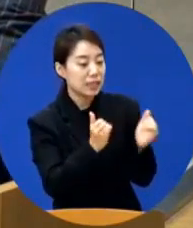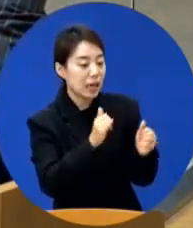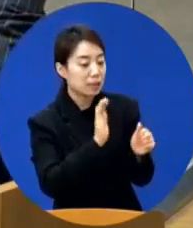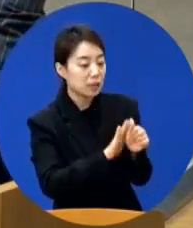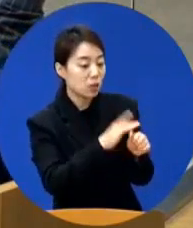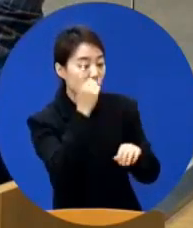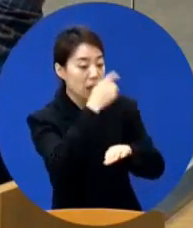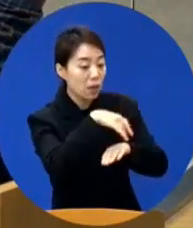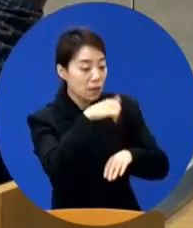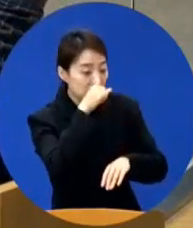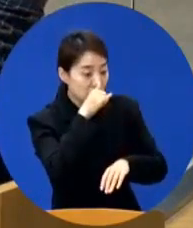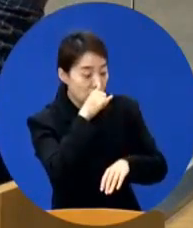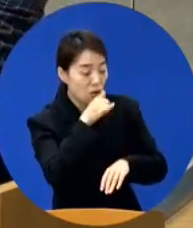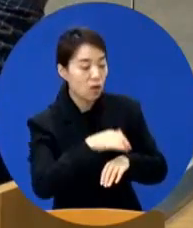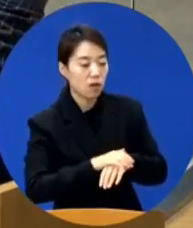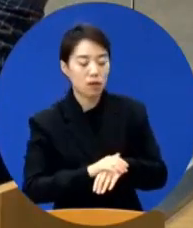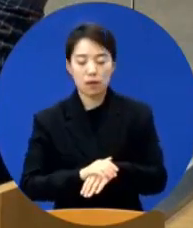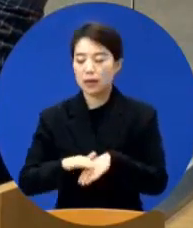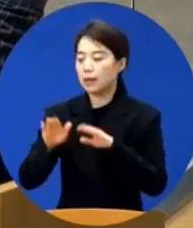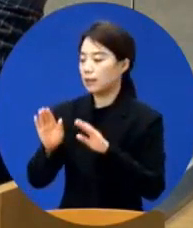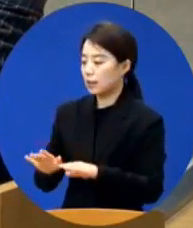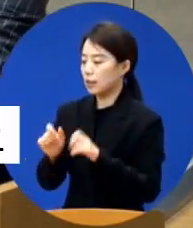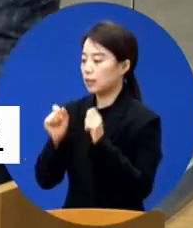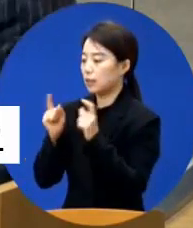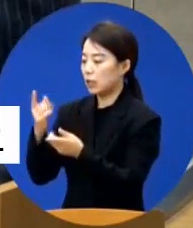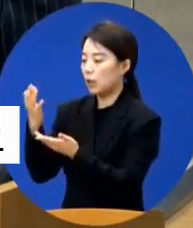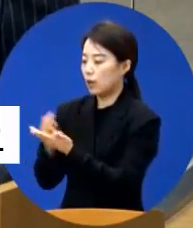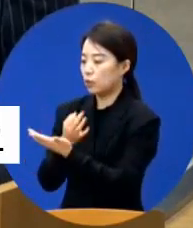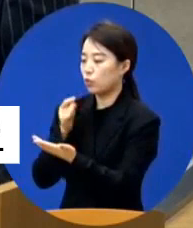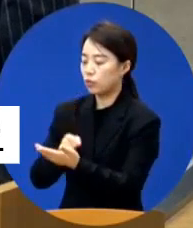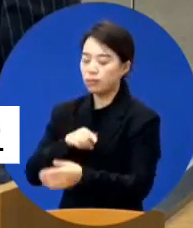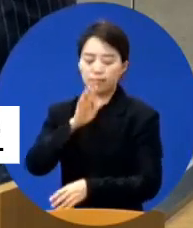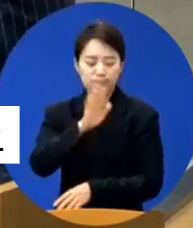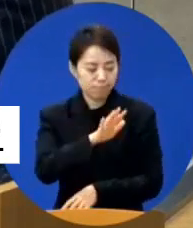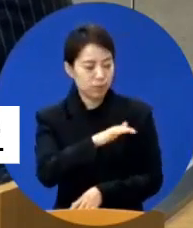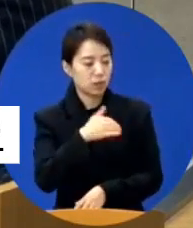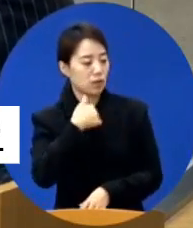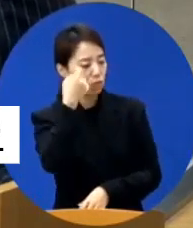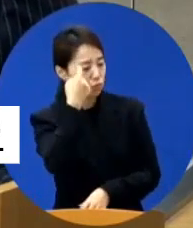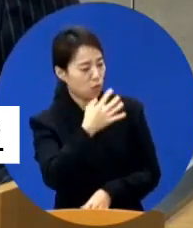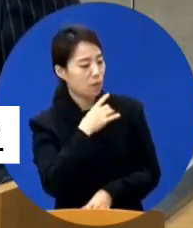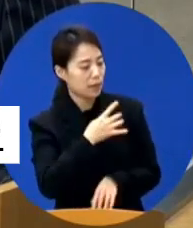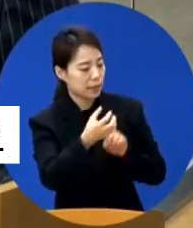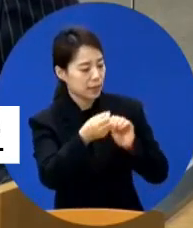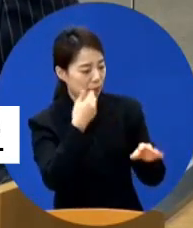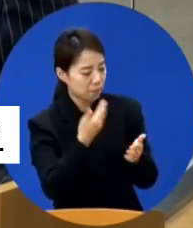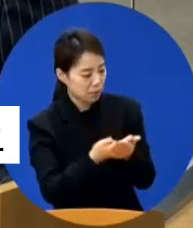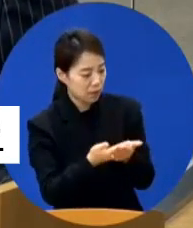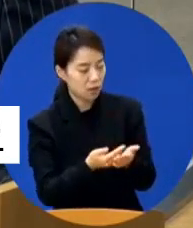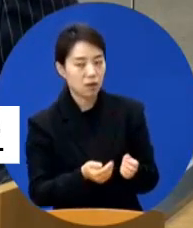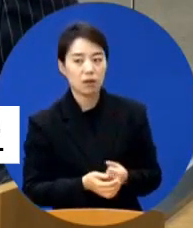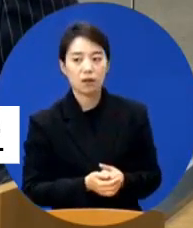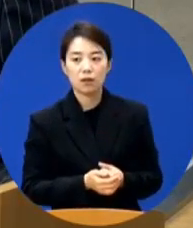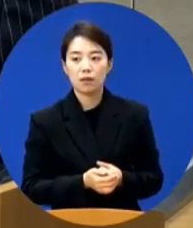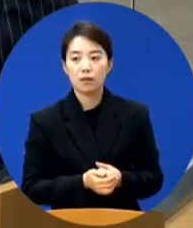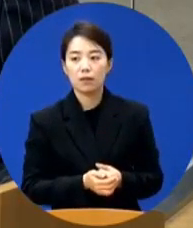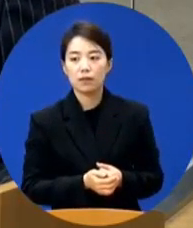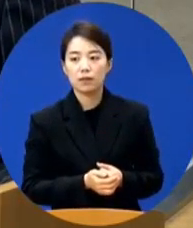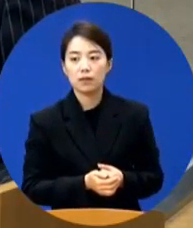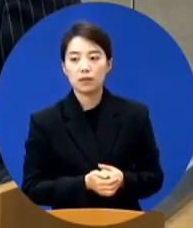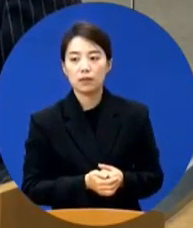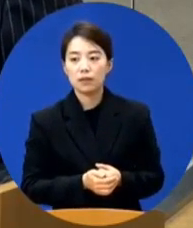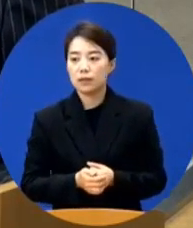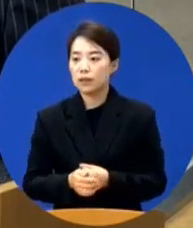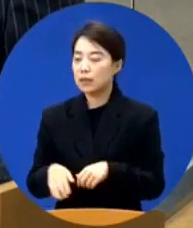지금 기회소득은요. 아, 지사님, 질문 드리는 거에만 좀 답변 좀 부탁드릴게요. 지금